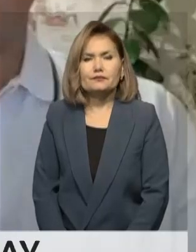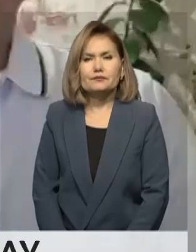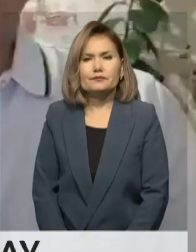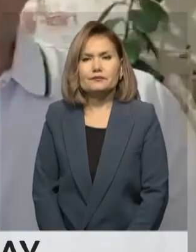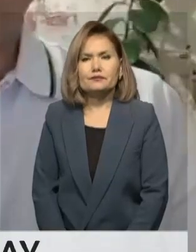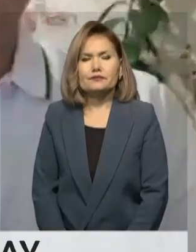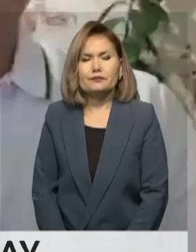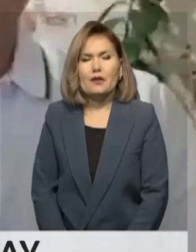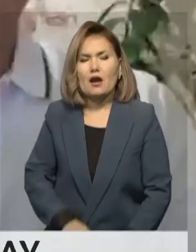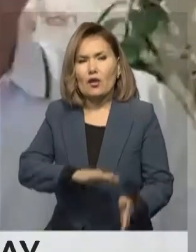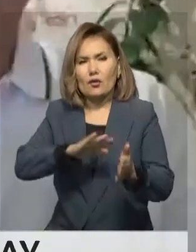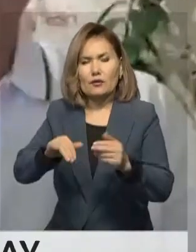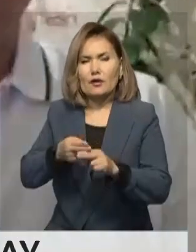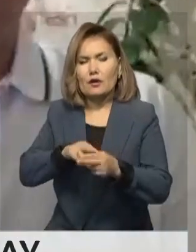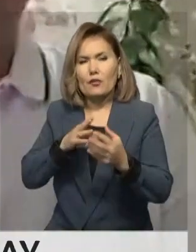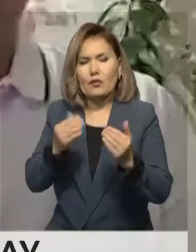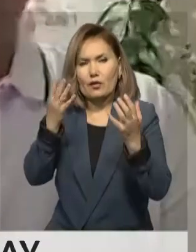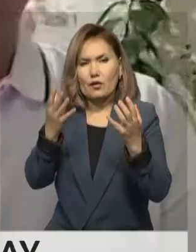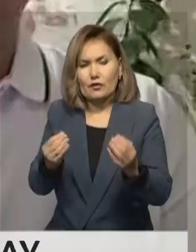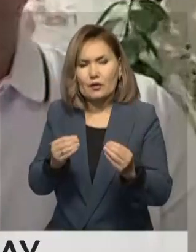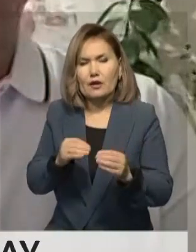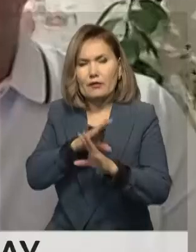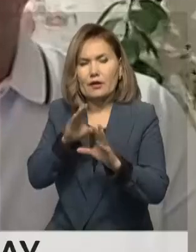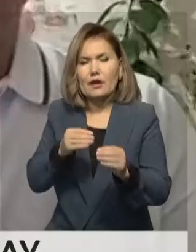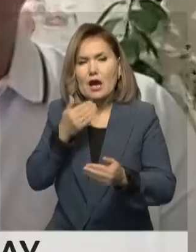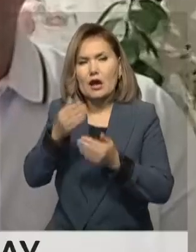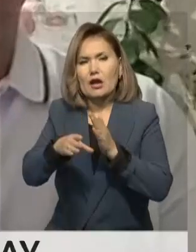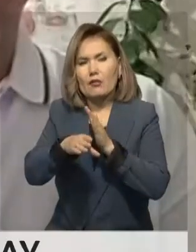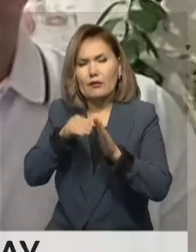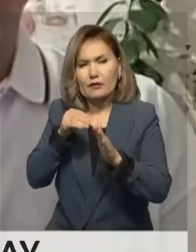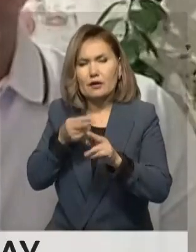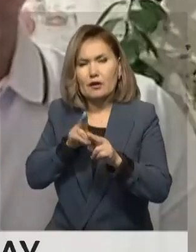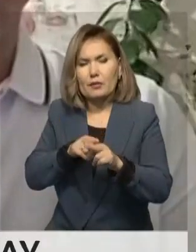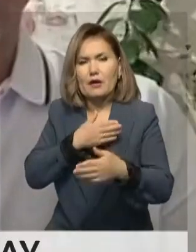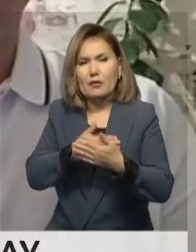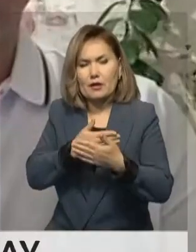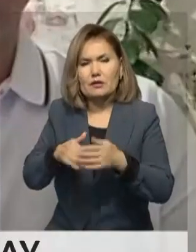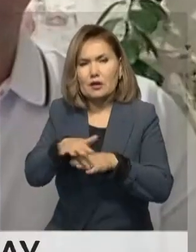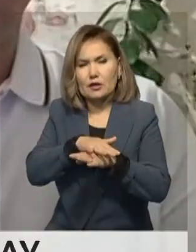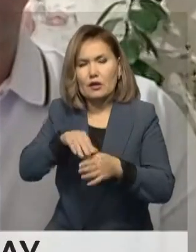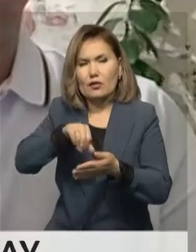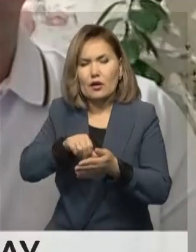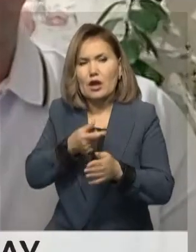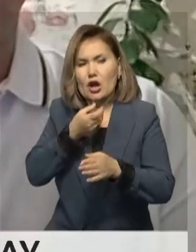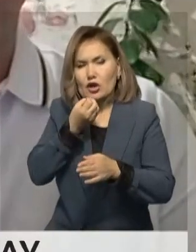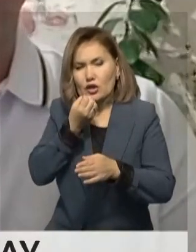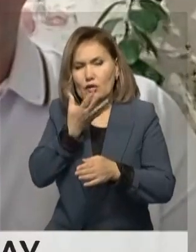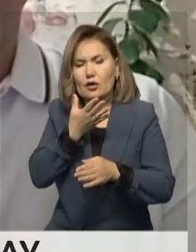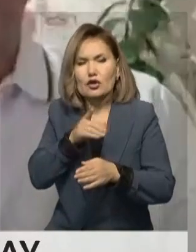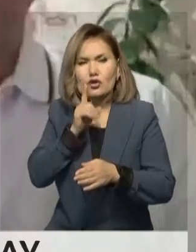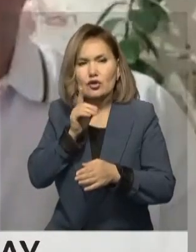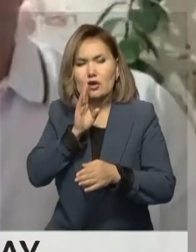Естілмей кетті. Одан кейінгі мынау бүгінгі жалпы референдум белсенді өтті, өте жастар көп.